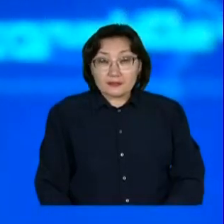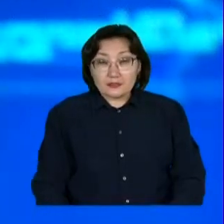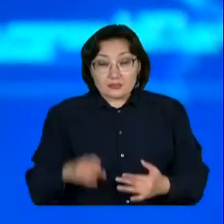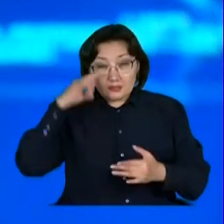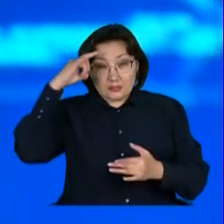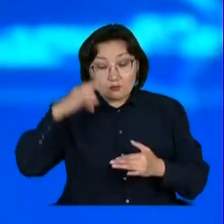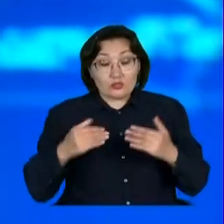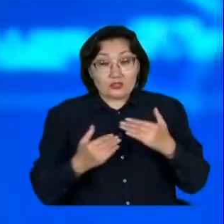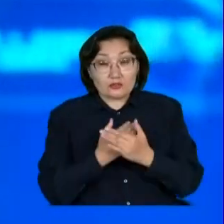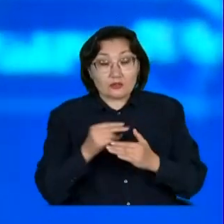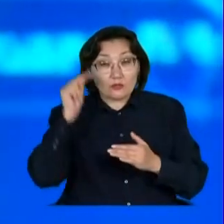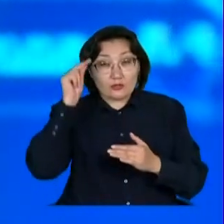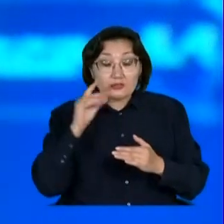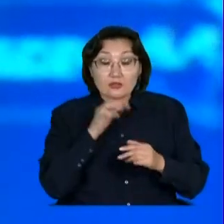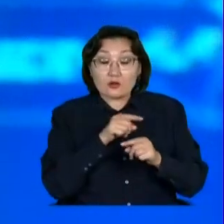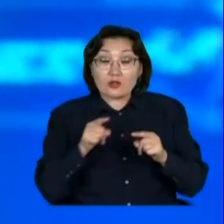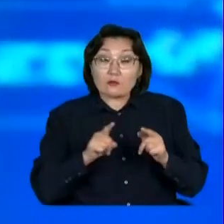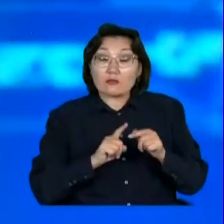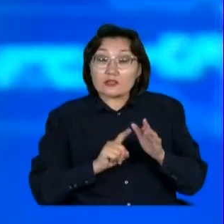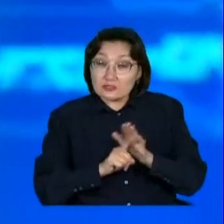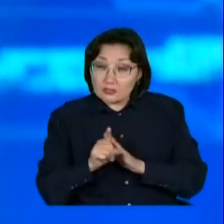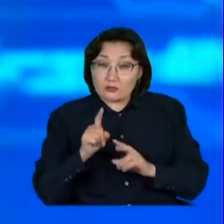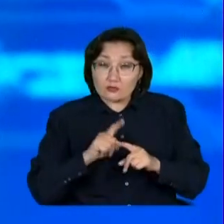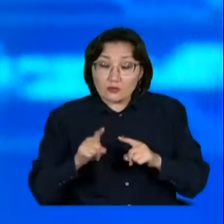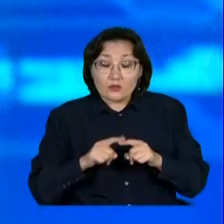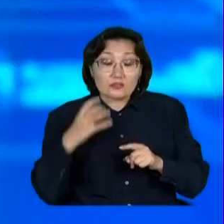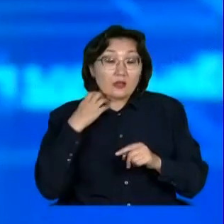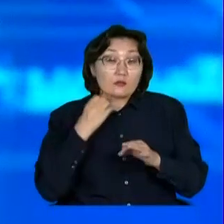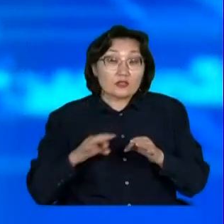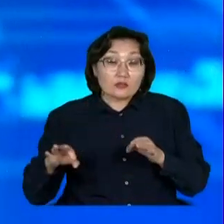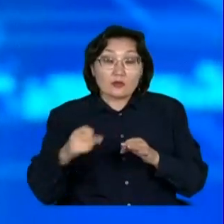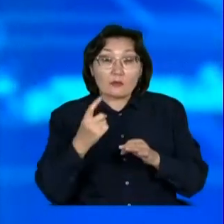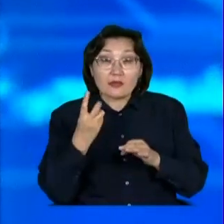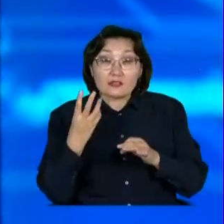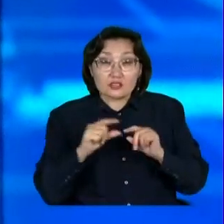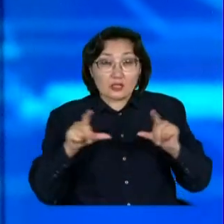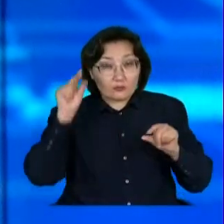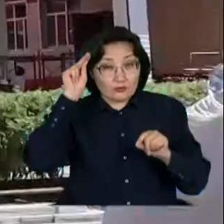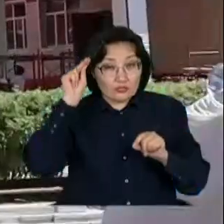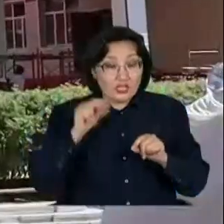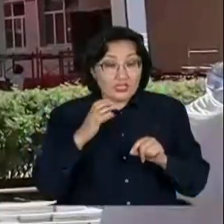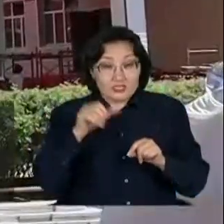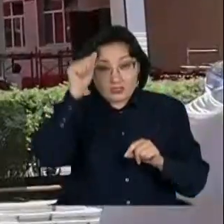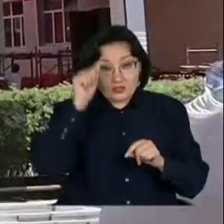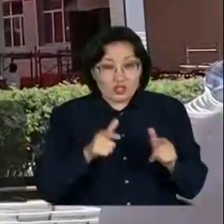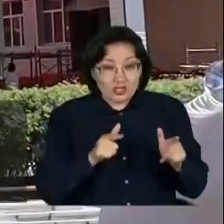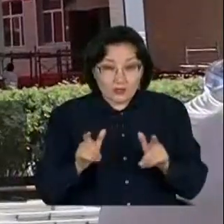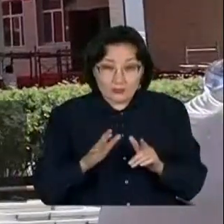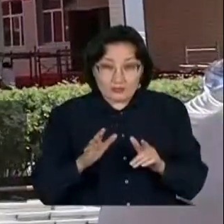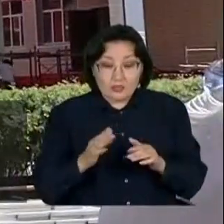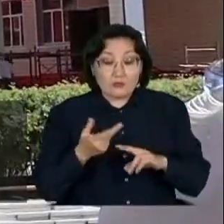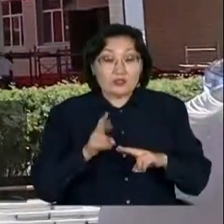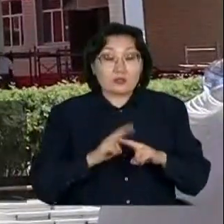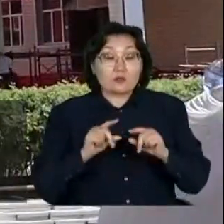Елде жаңа оқу маусымы басталуға жақын, бірақ Қызылорда облысындағы бір қатар білім ұясы қыркүйекке дайын емес.